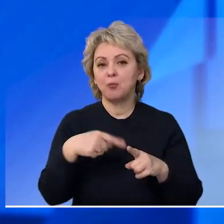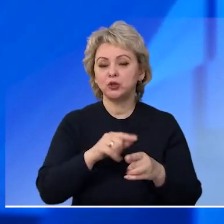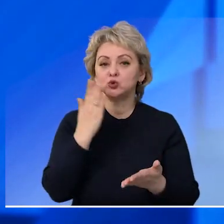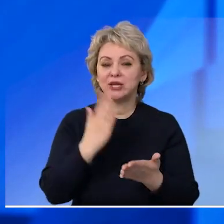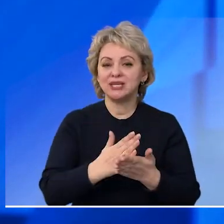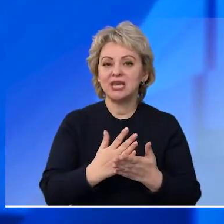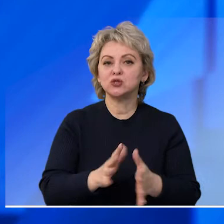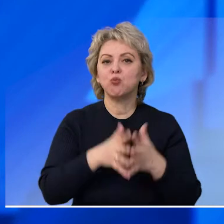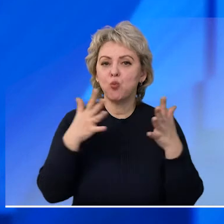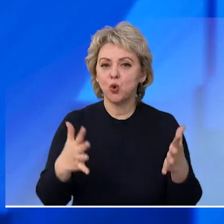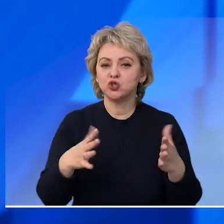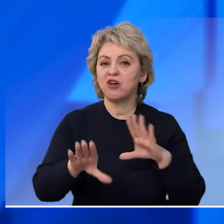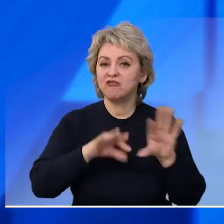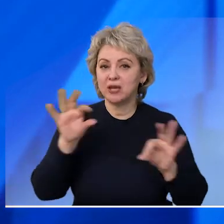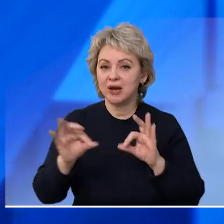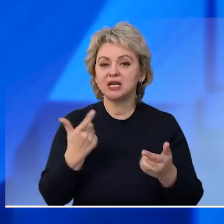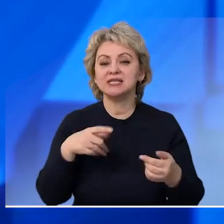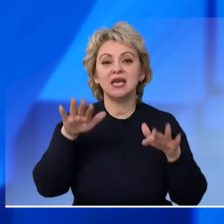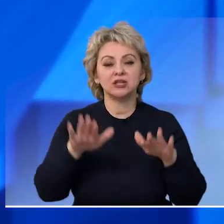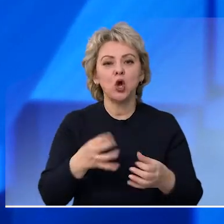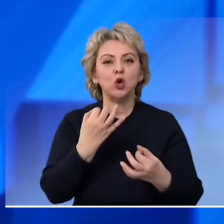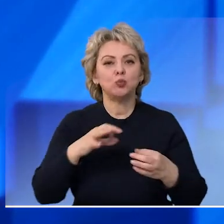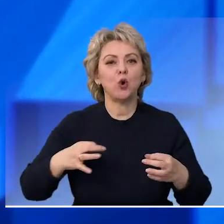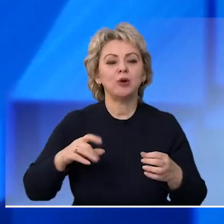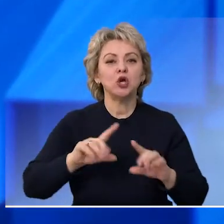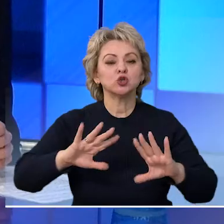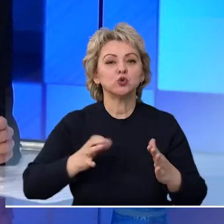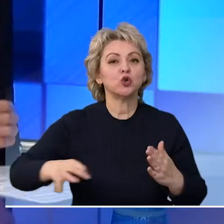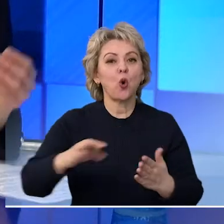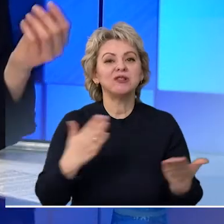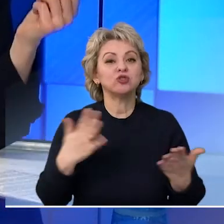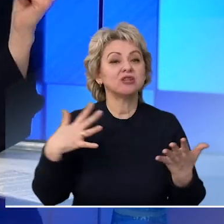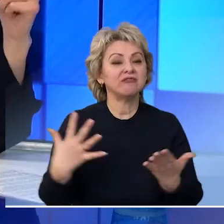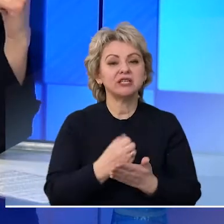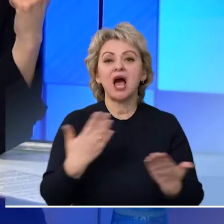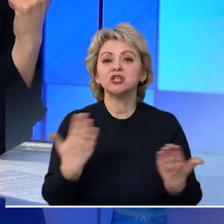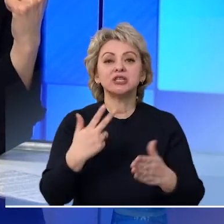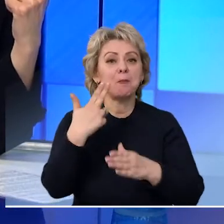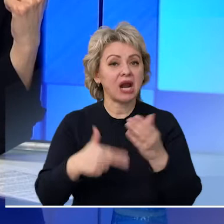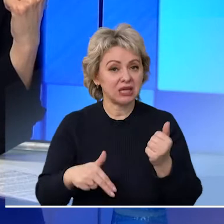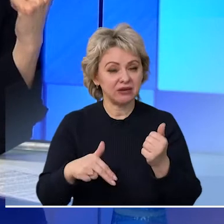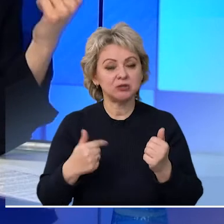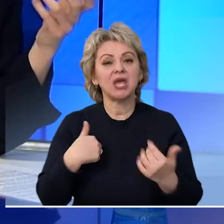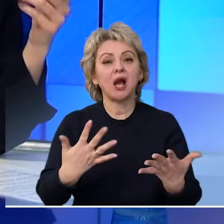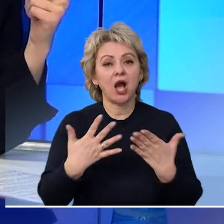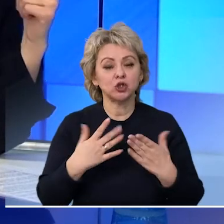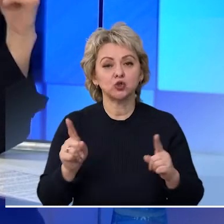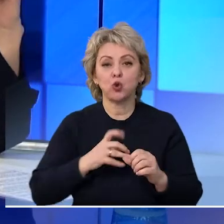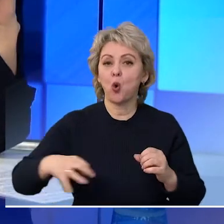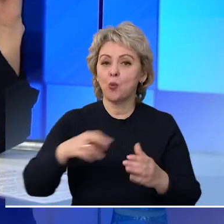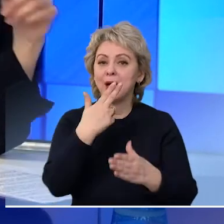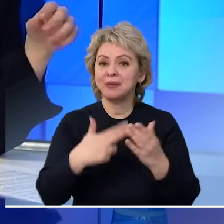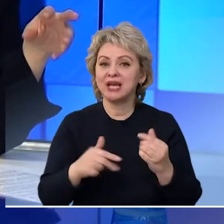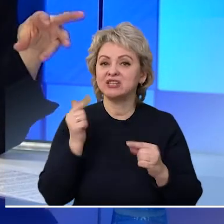потрясающие, да, потому что есть значительно больше выбор где-то. Но в любом случае область в чем-то выигрывает. Это 100%, в чем-то проигрывает. И мне кажется,